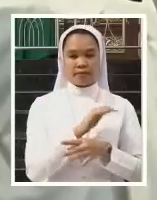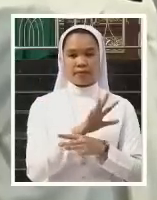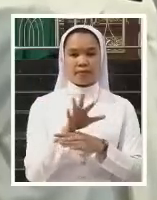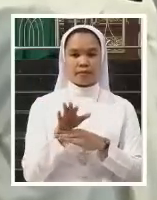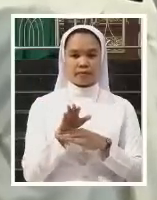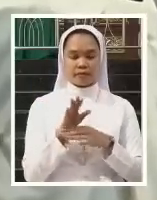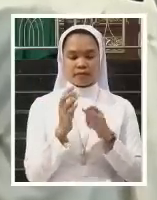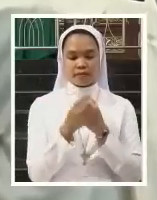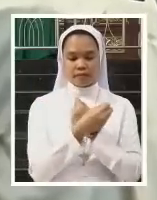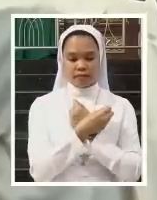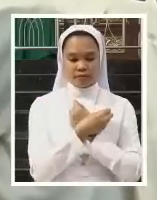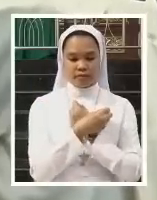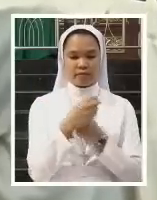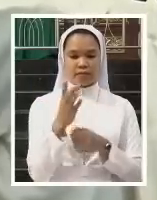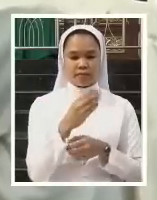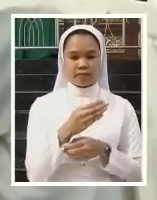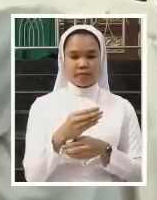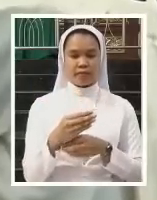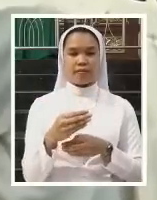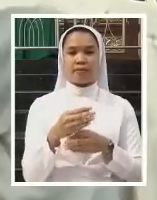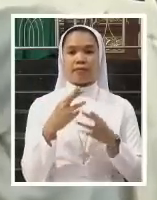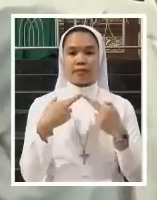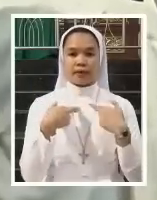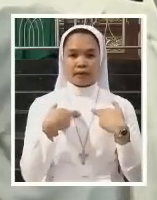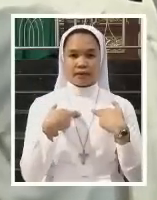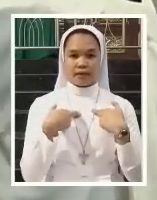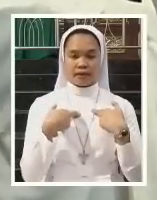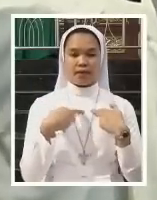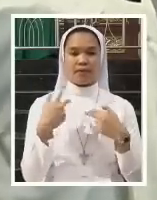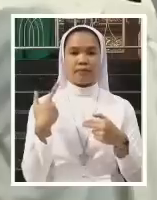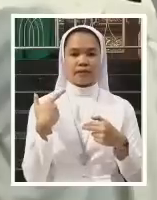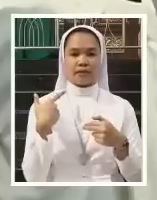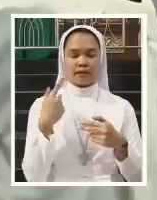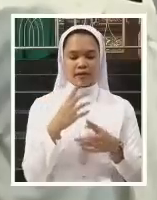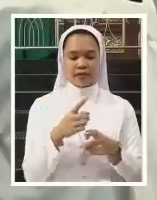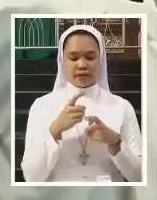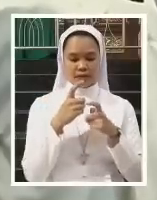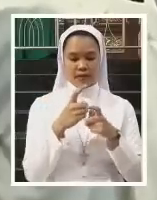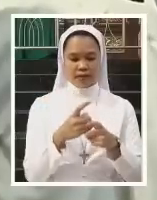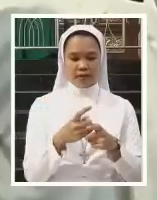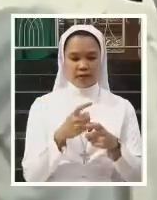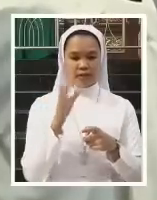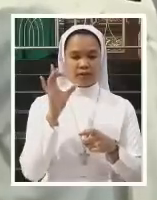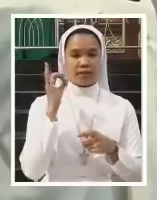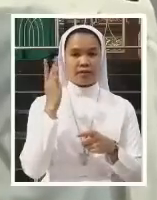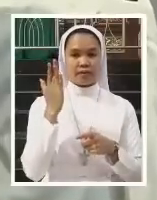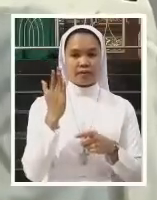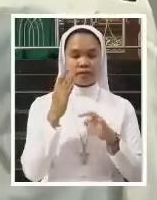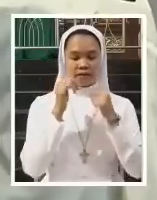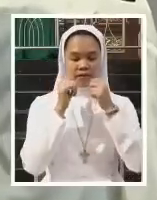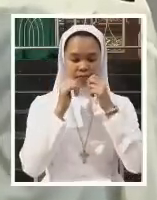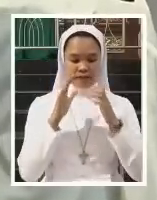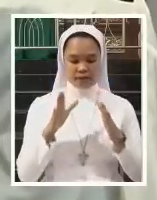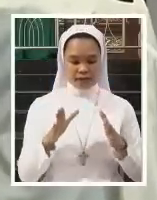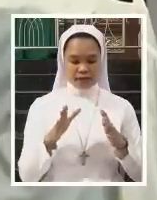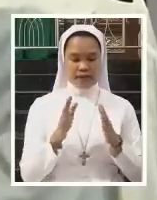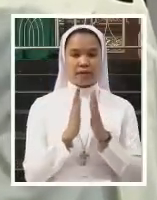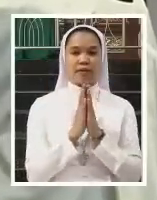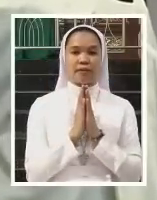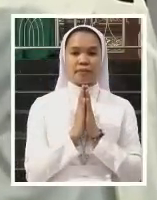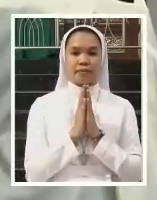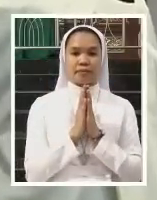ning pagkamuot, magkamit kamo kang daing masabing balaog kang sa iyang bendisyon.